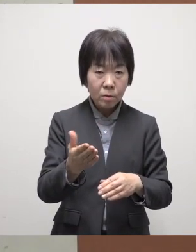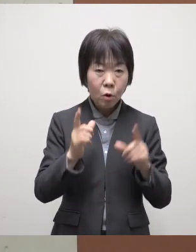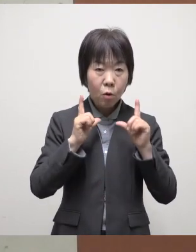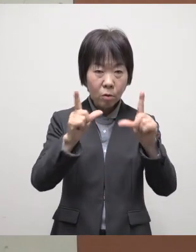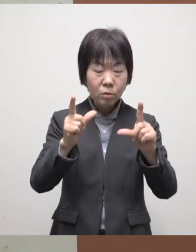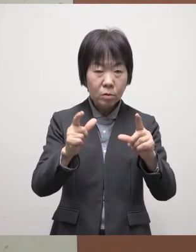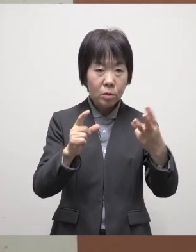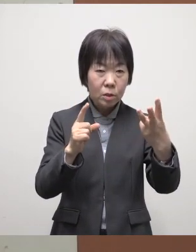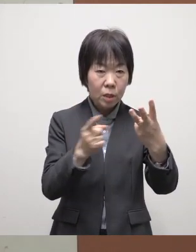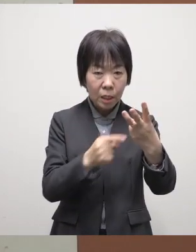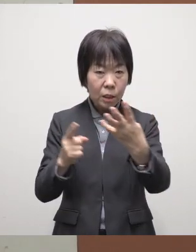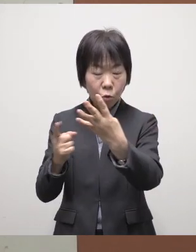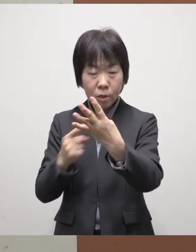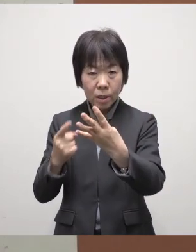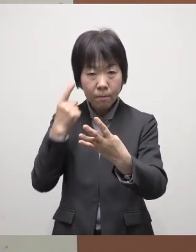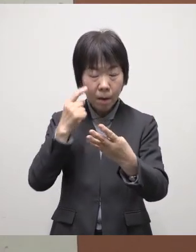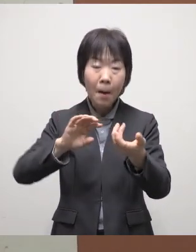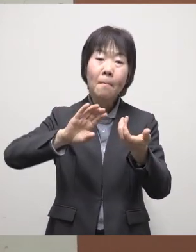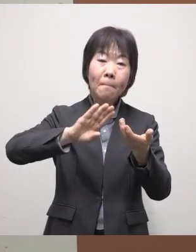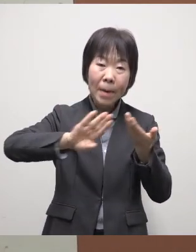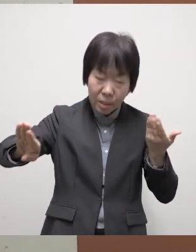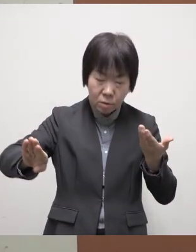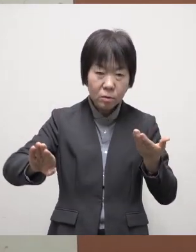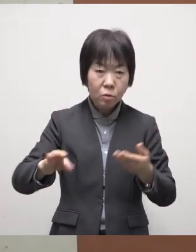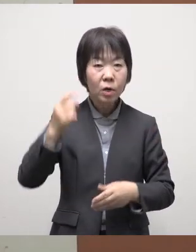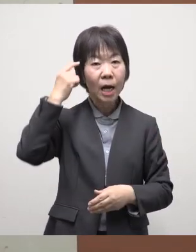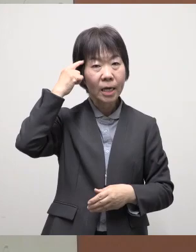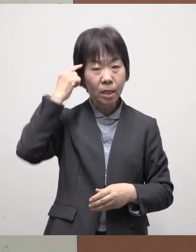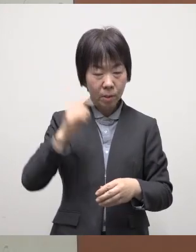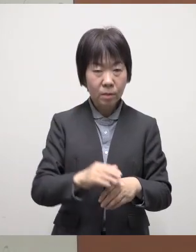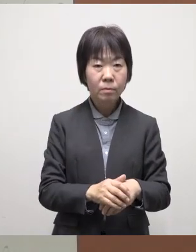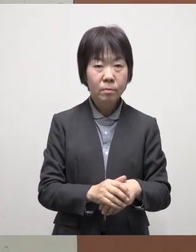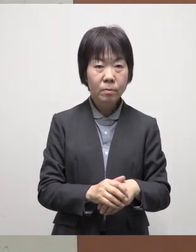3年目と4代目は別物だと考えております